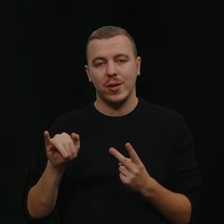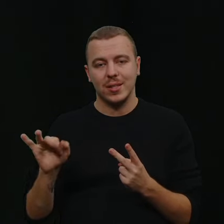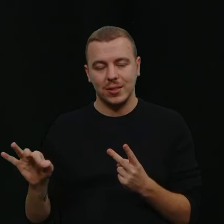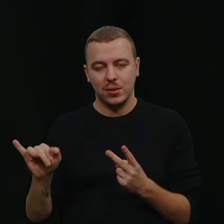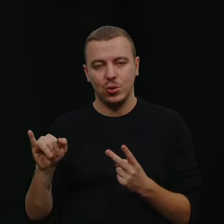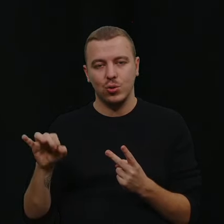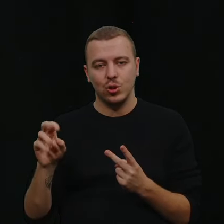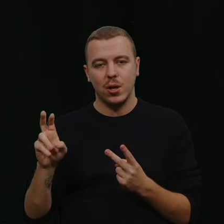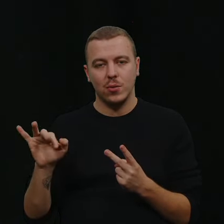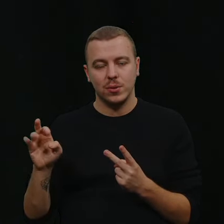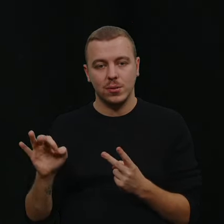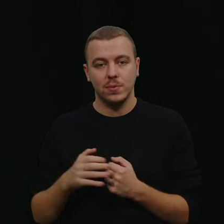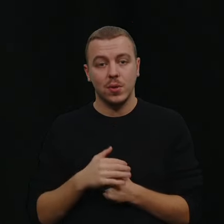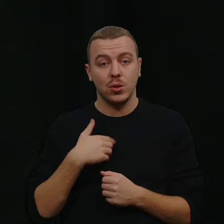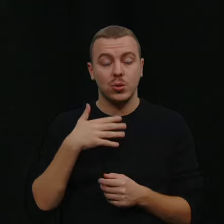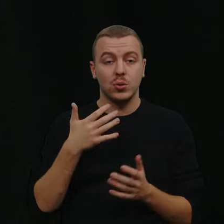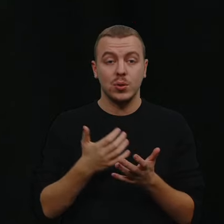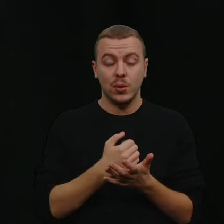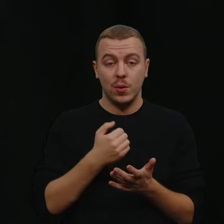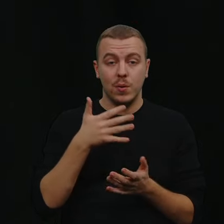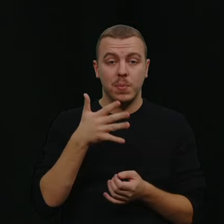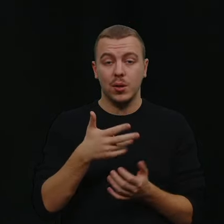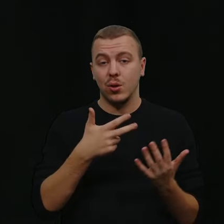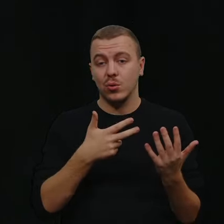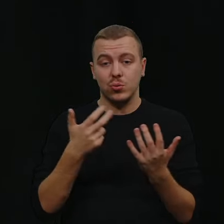Juškausko, nes surinkau